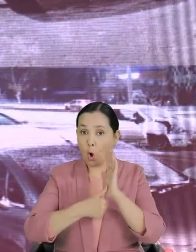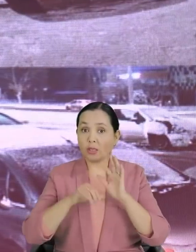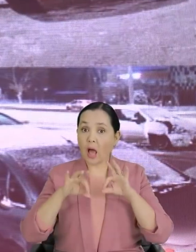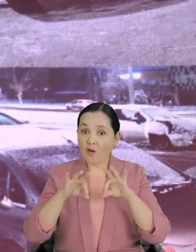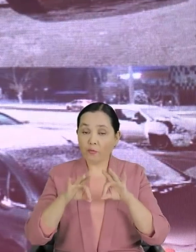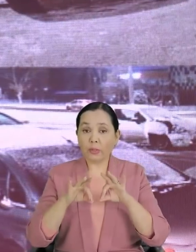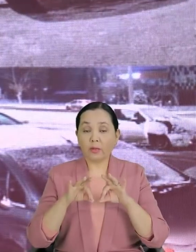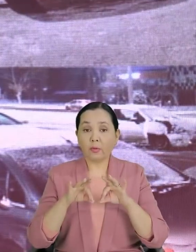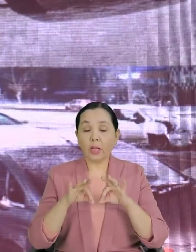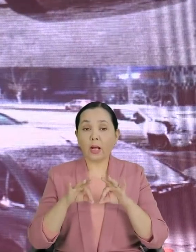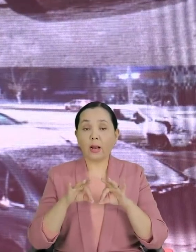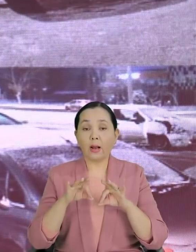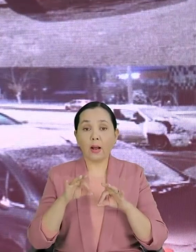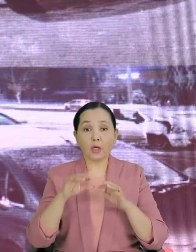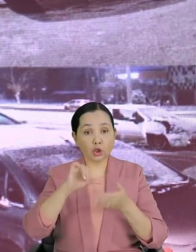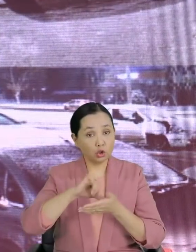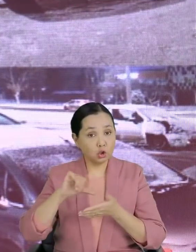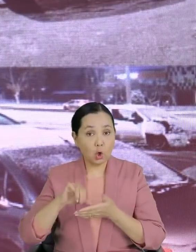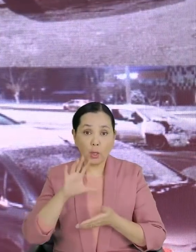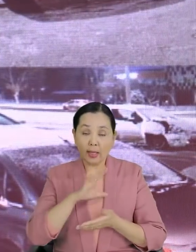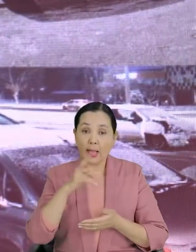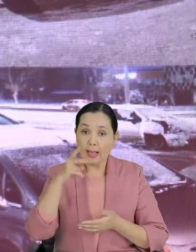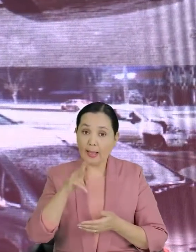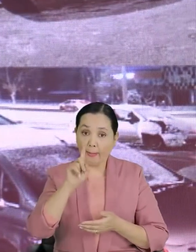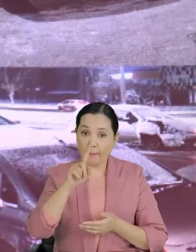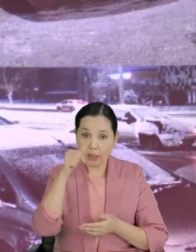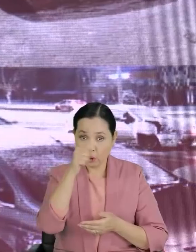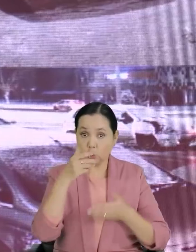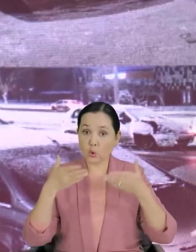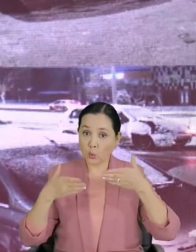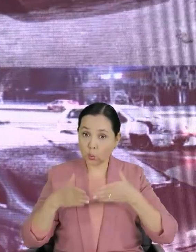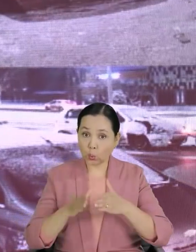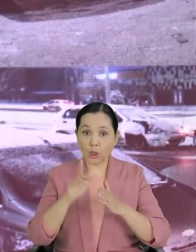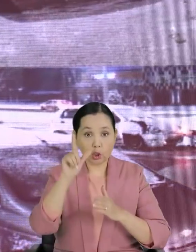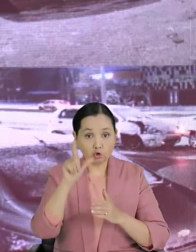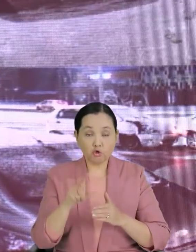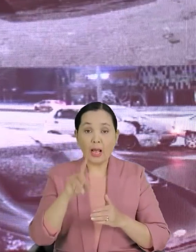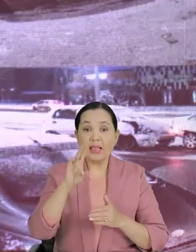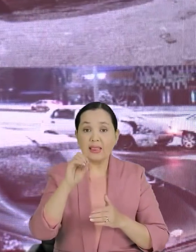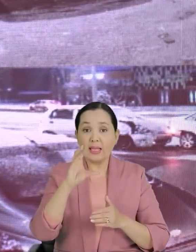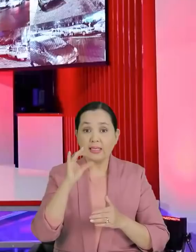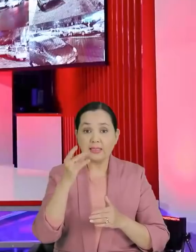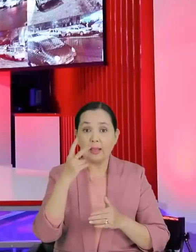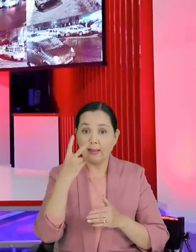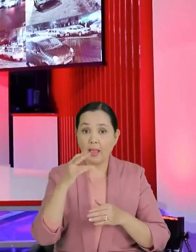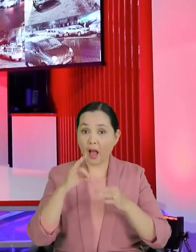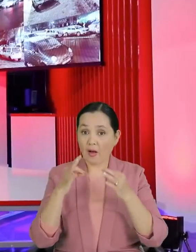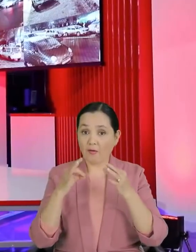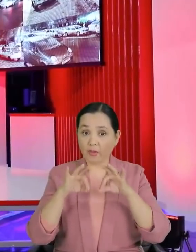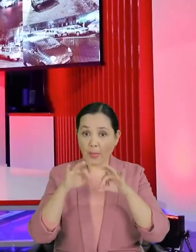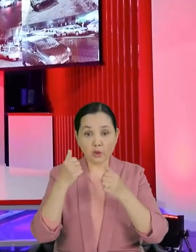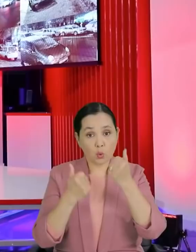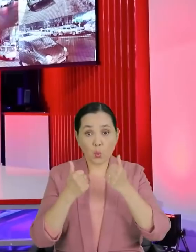ta avtomashina ishtirokida. 2001-yilda tug'ilgan shaxs Nexia 2 avtomashinasini boshqarib